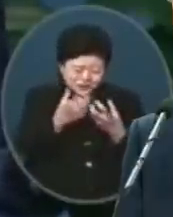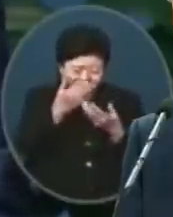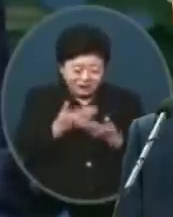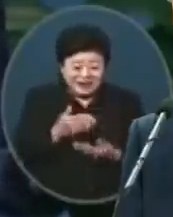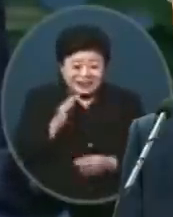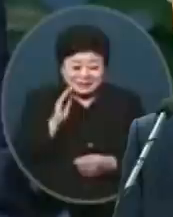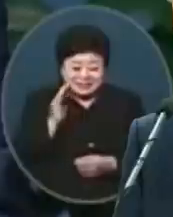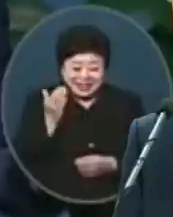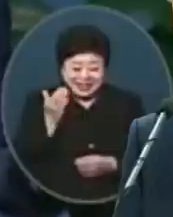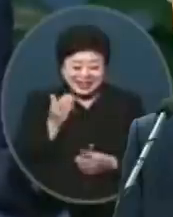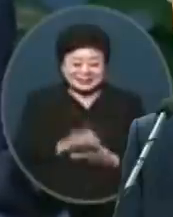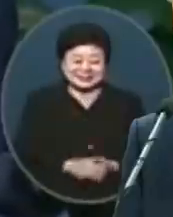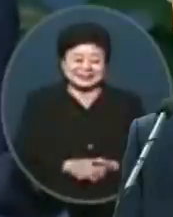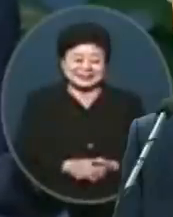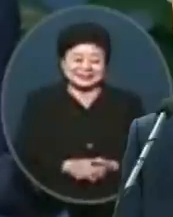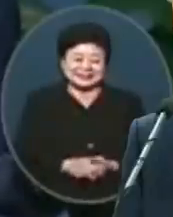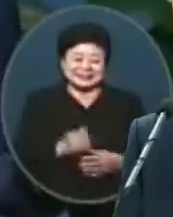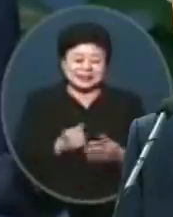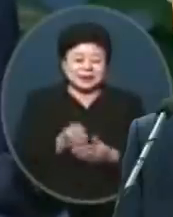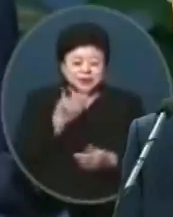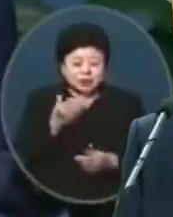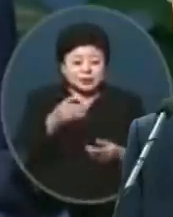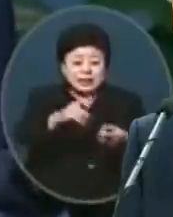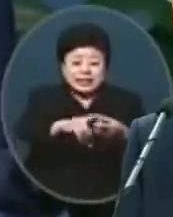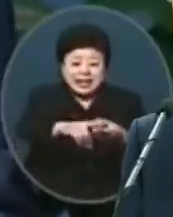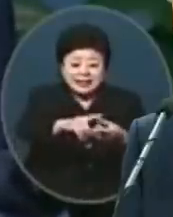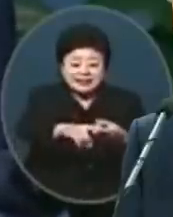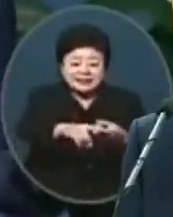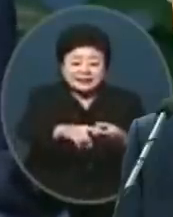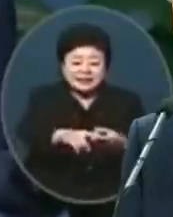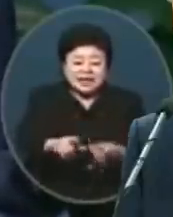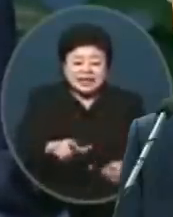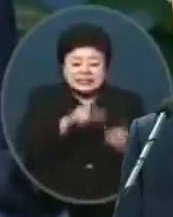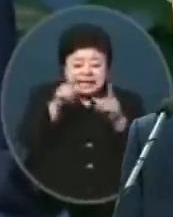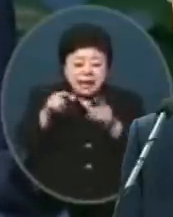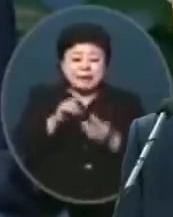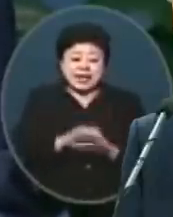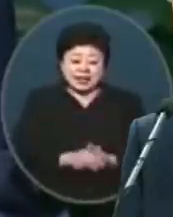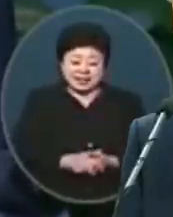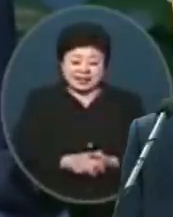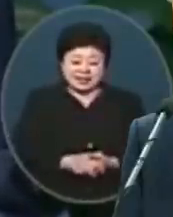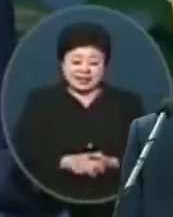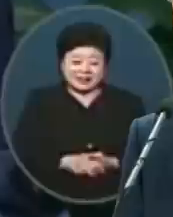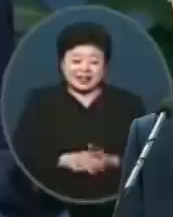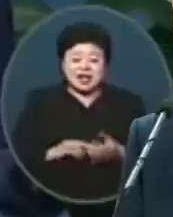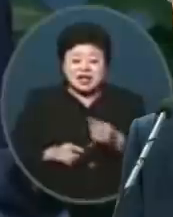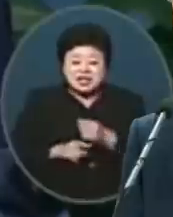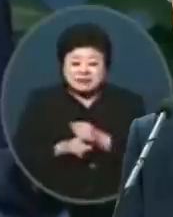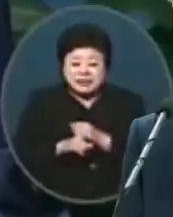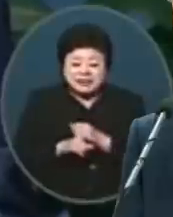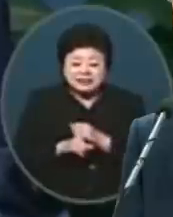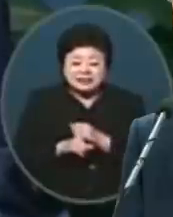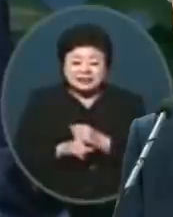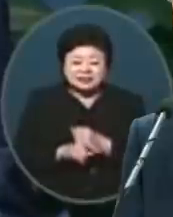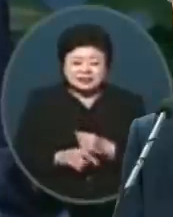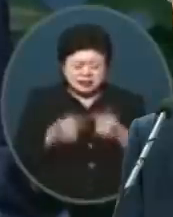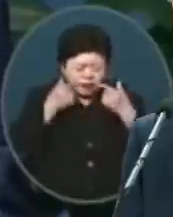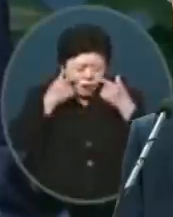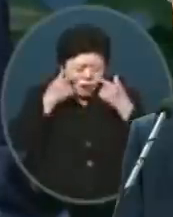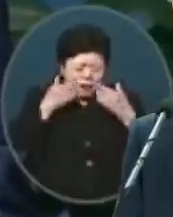풍성해지는 것입니다. 그러므로 여러분에 대한 삶의 이미지를